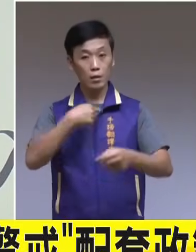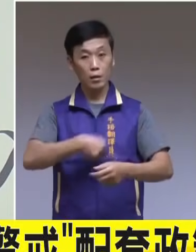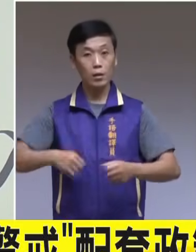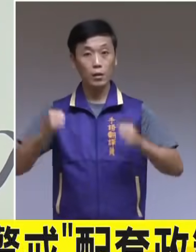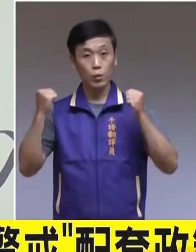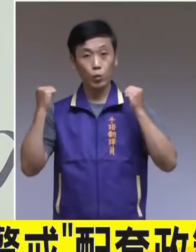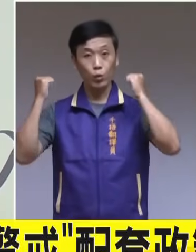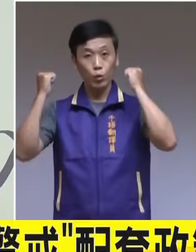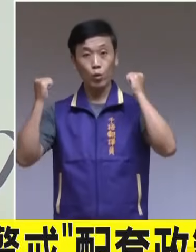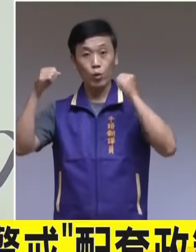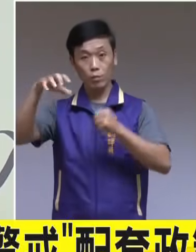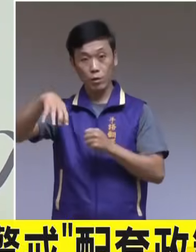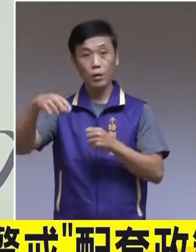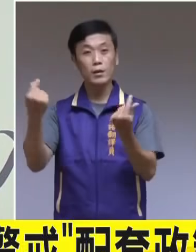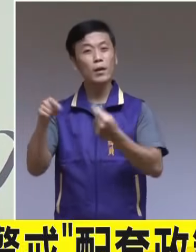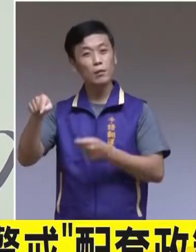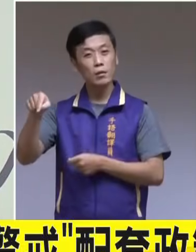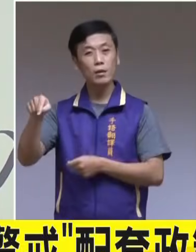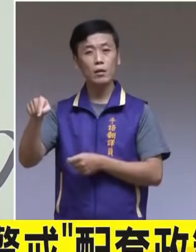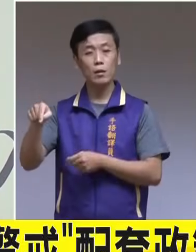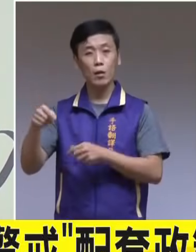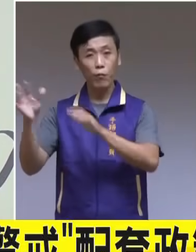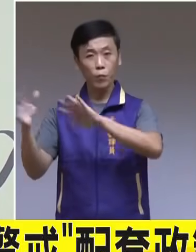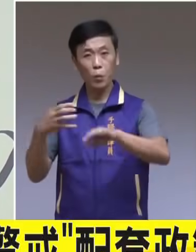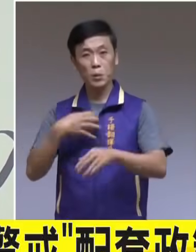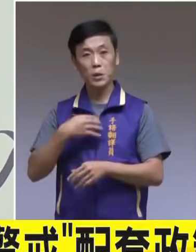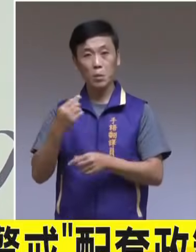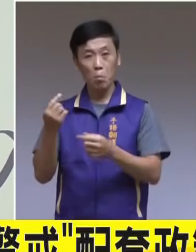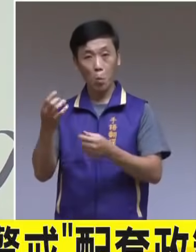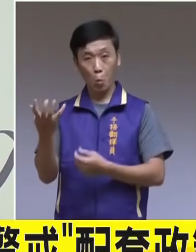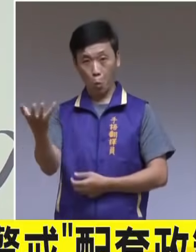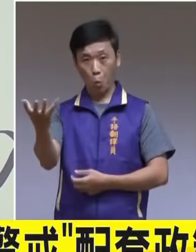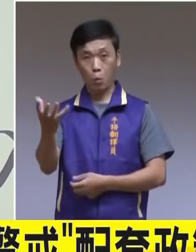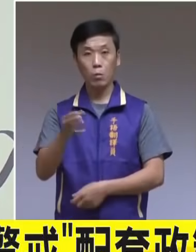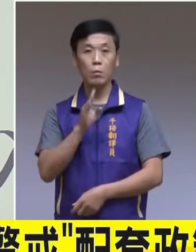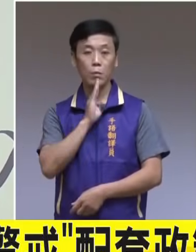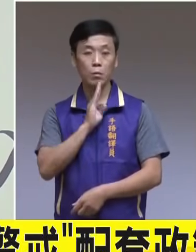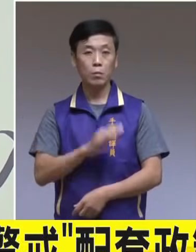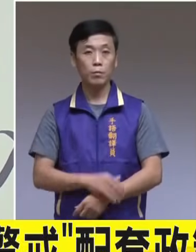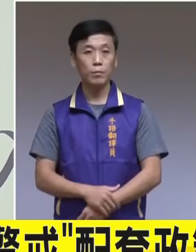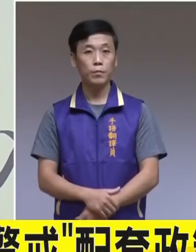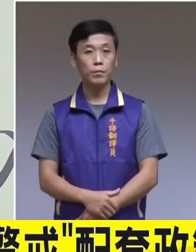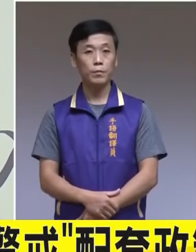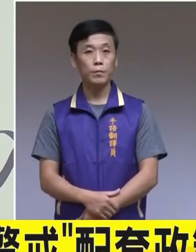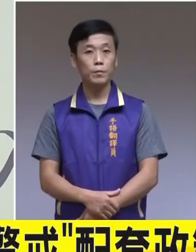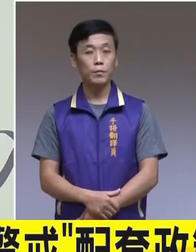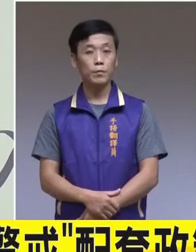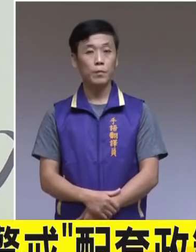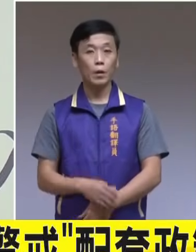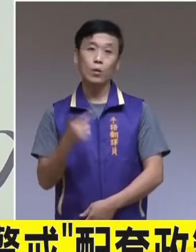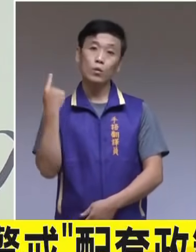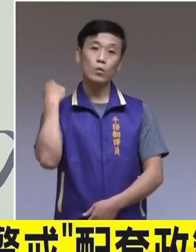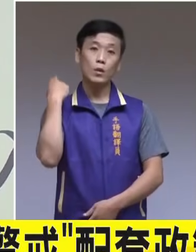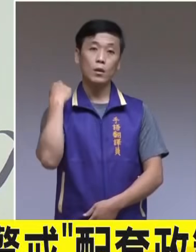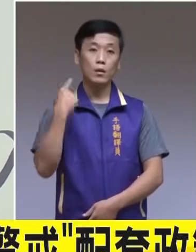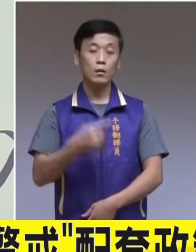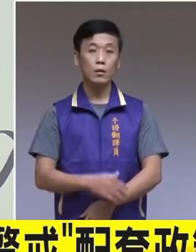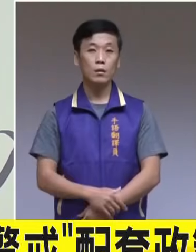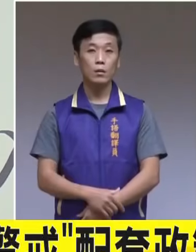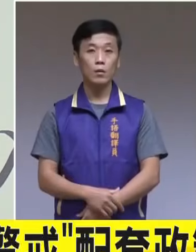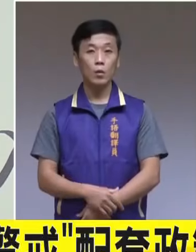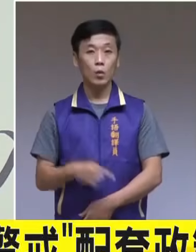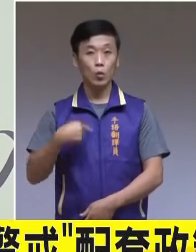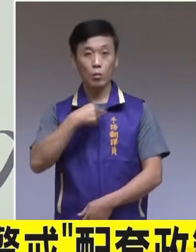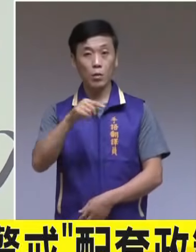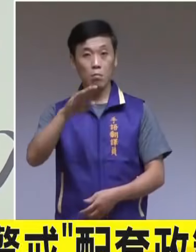那尤其像类似健身房这种，它的风险等级比较高的这个部分，那也鉴于昨天